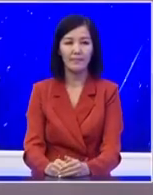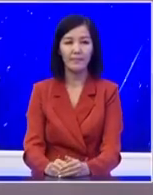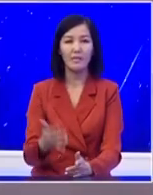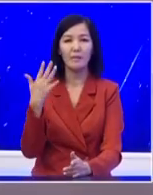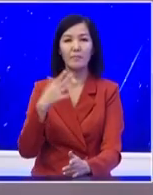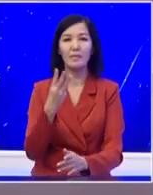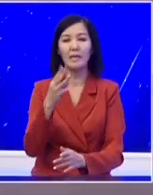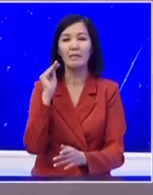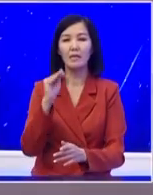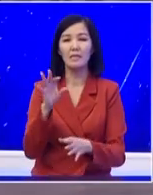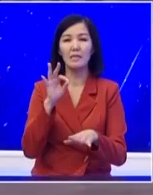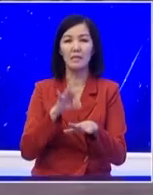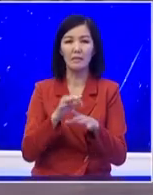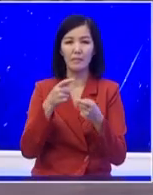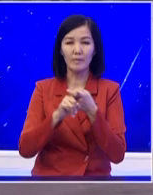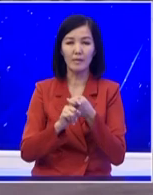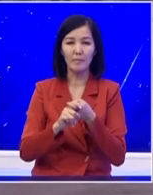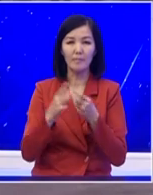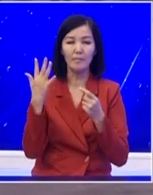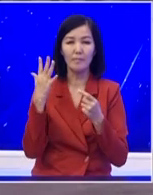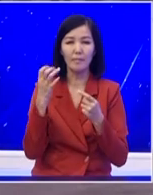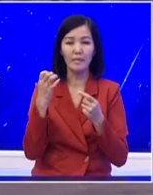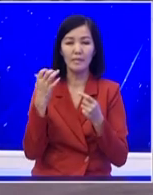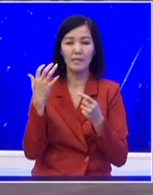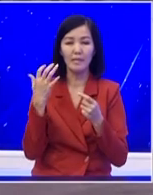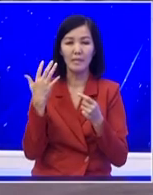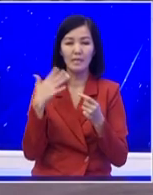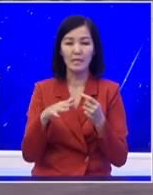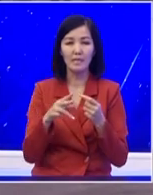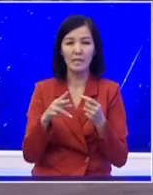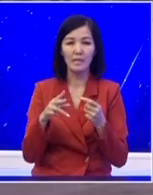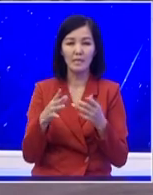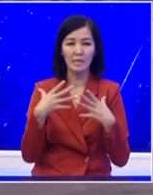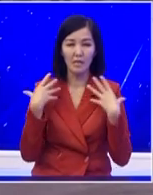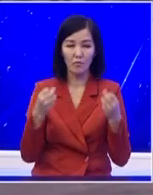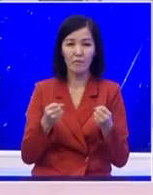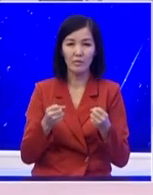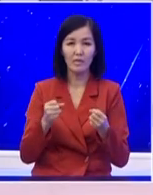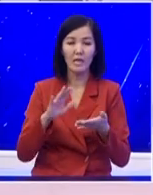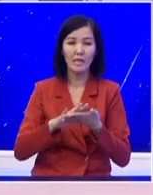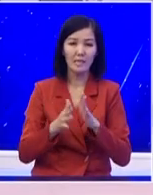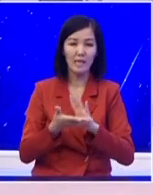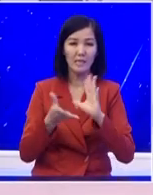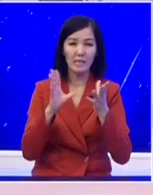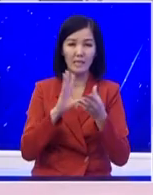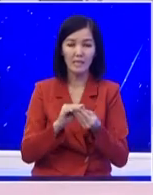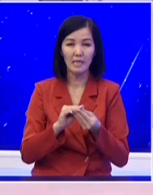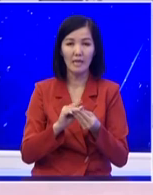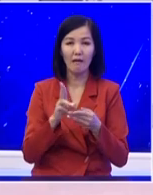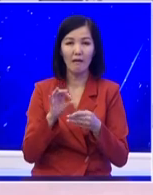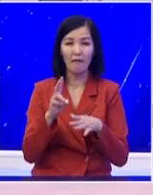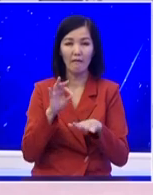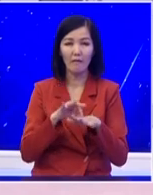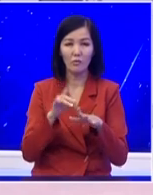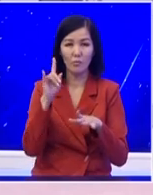53 тысячи зараженных, более 35 тысяч выздоровевших и 234 летальных исхода. Такова статистика на сегодняшний день по коронавирусу в